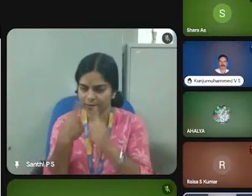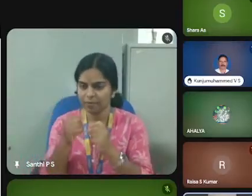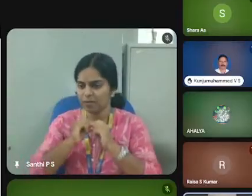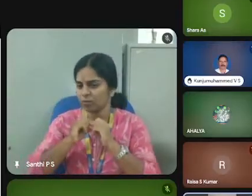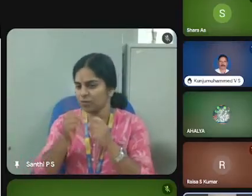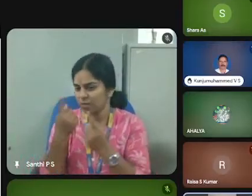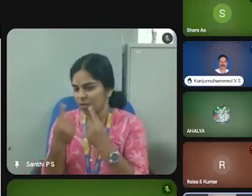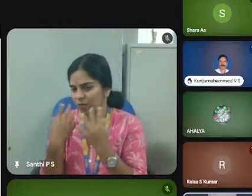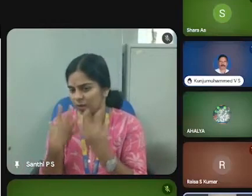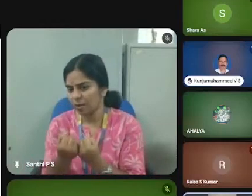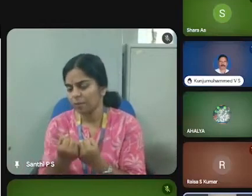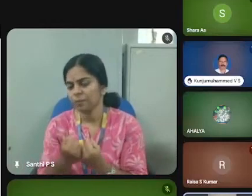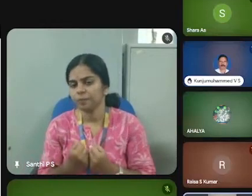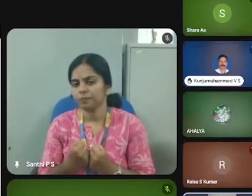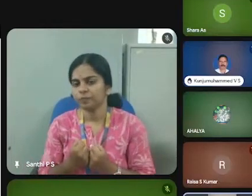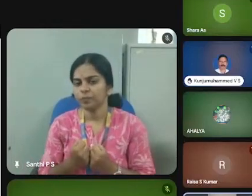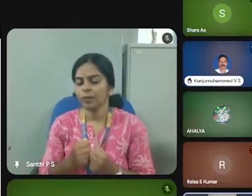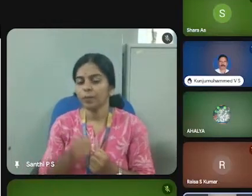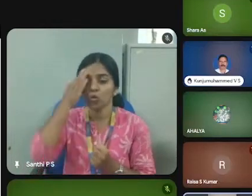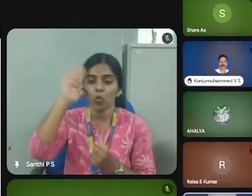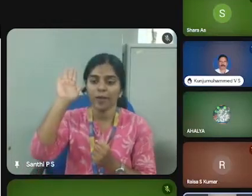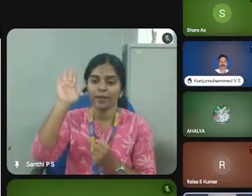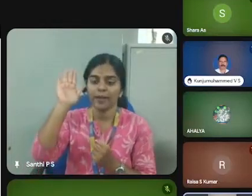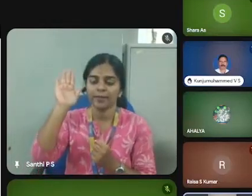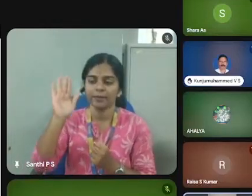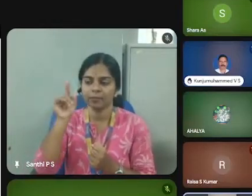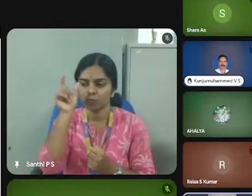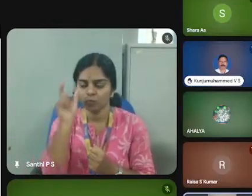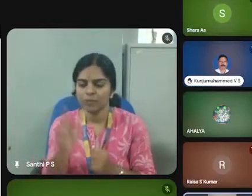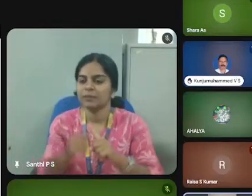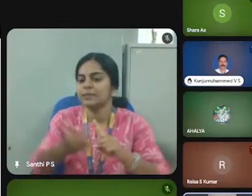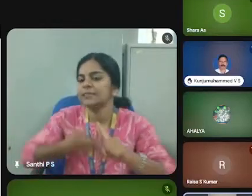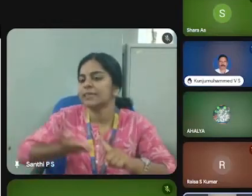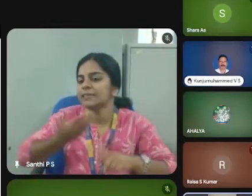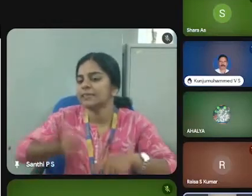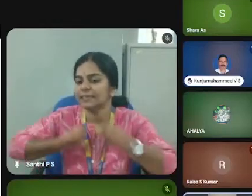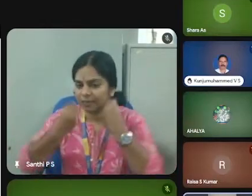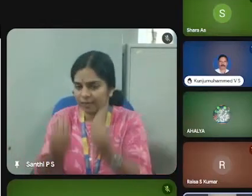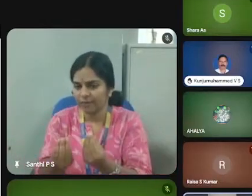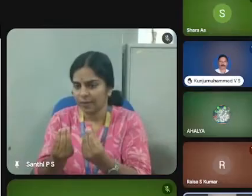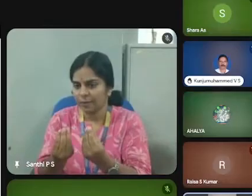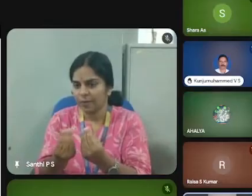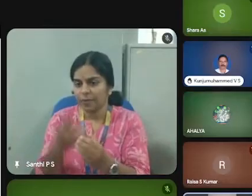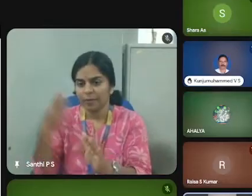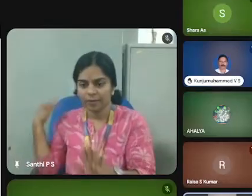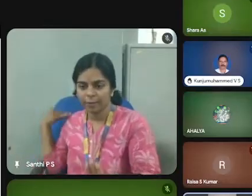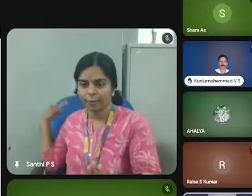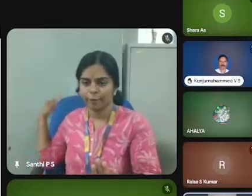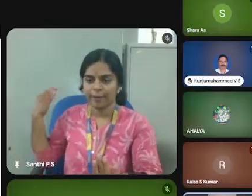വരും. അപ്പം അറിയാത്ത കാര്യങ്ങൾ നമ്മൾ ട്രെയിൻ ചെയ്ത് കൊടുക്കേണ്ടതായിട്ട് വരും. ഇപ്പൊ ആ ഒരു പാറ്റേൺ ഫോളോ ചെയ്ത്